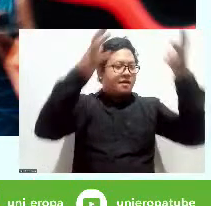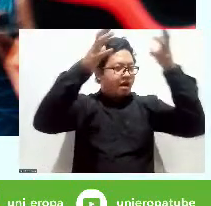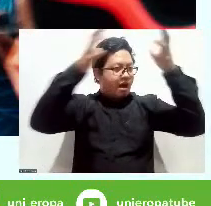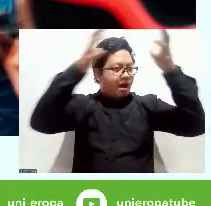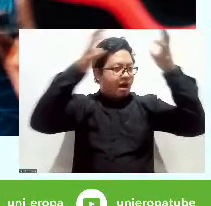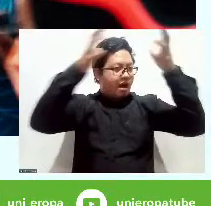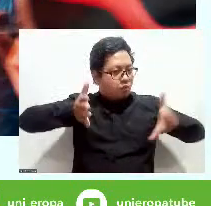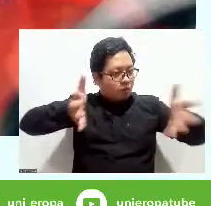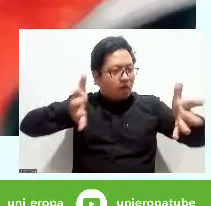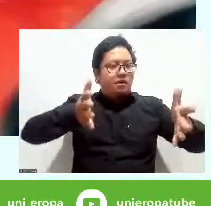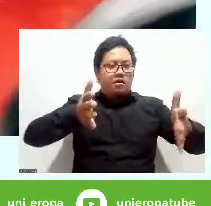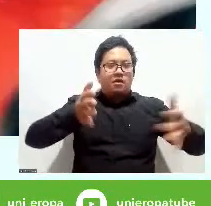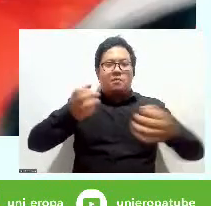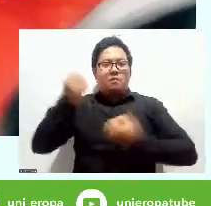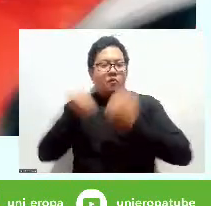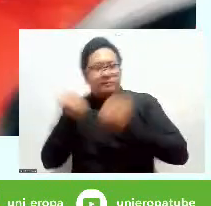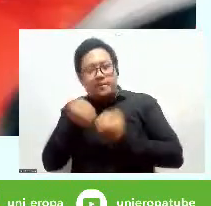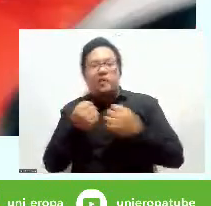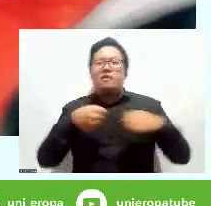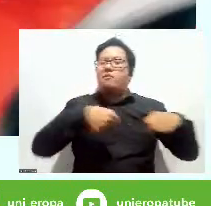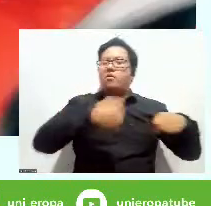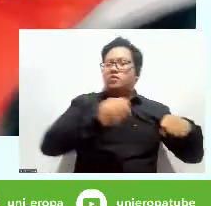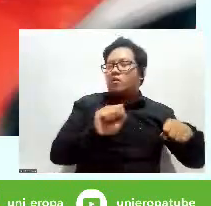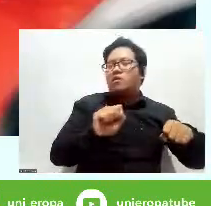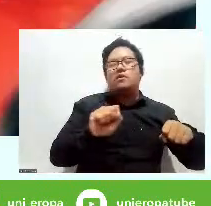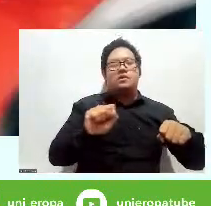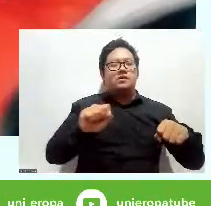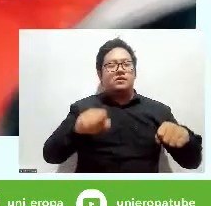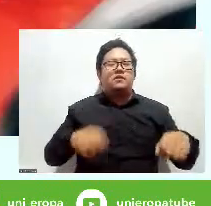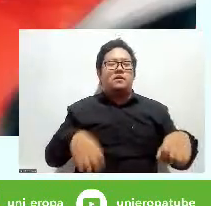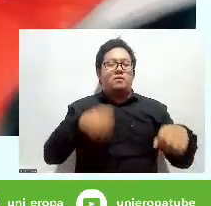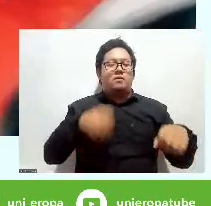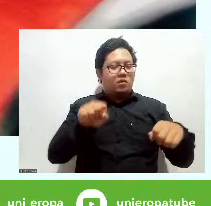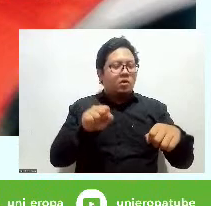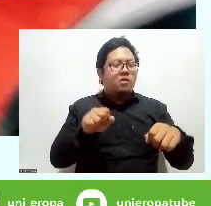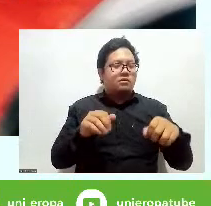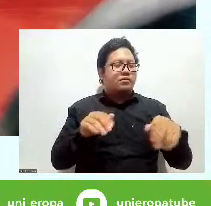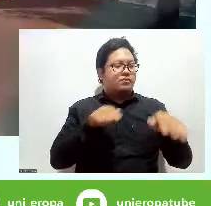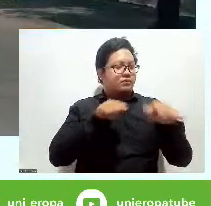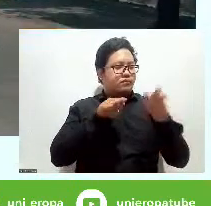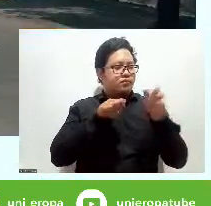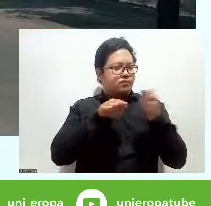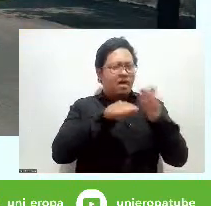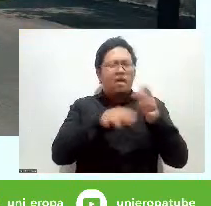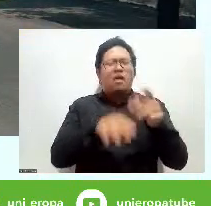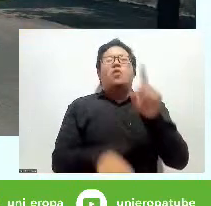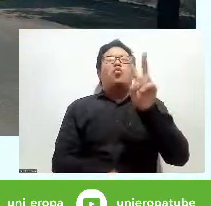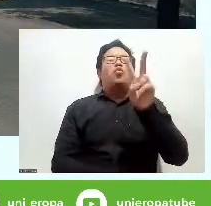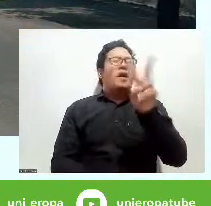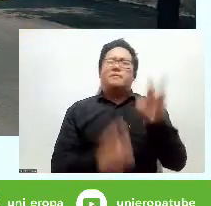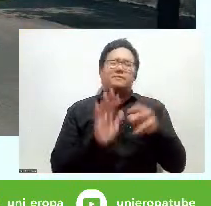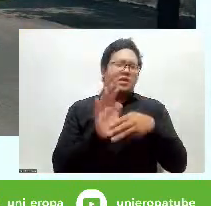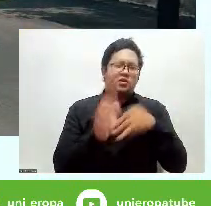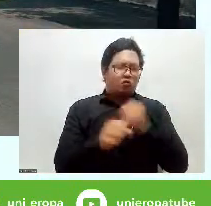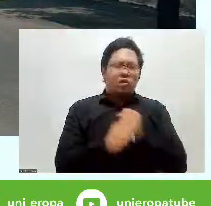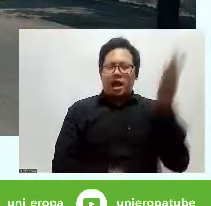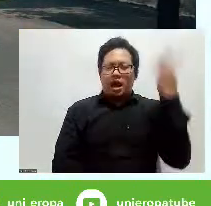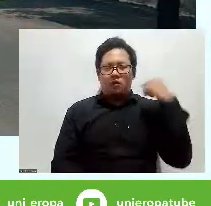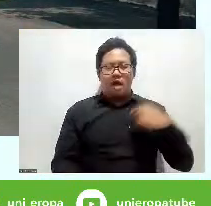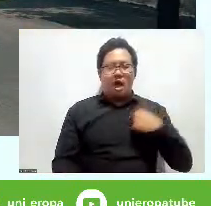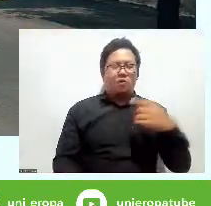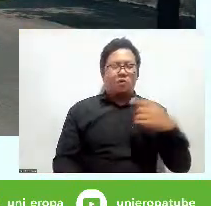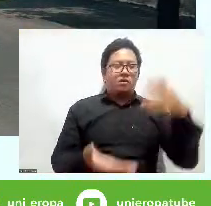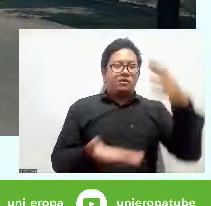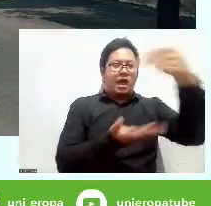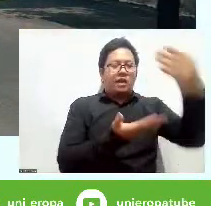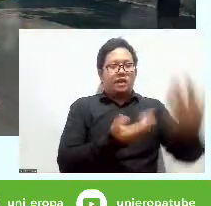oleh semua masyarakat kita itu dua minggu yang lalu saya mendapatkan angka yang sangat mengejutkan dari teman-teman